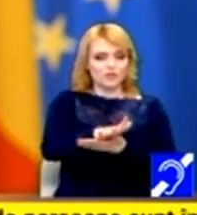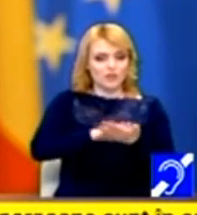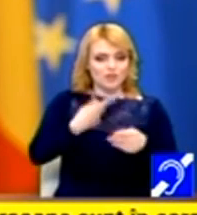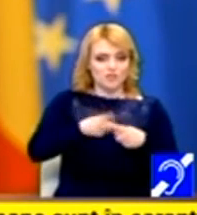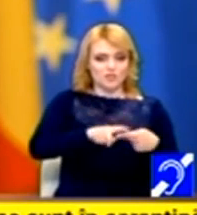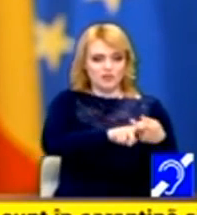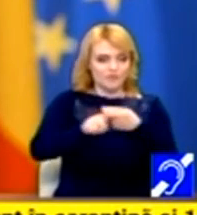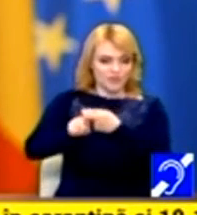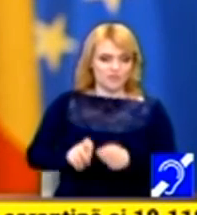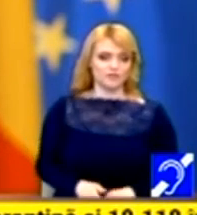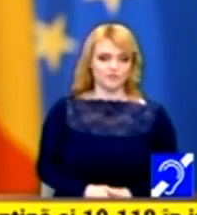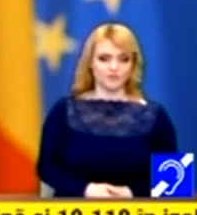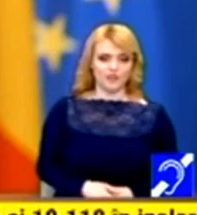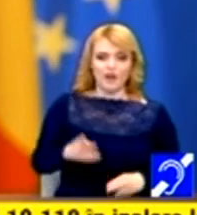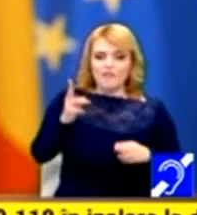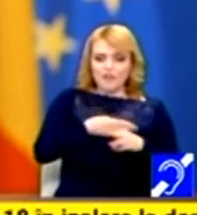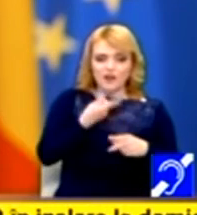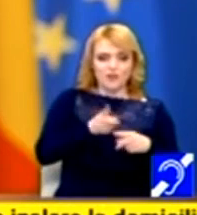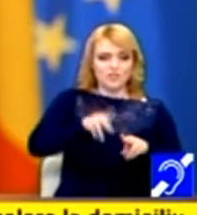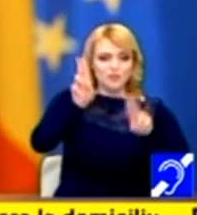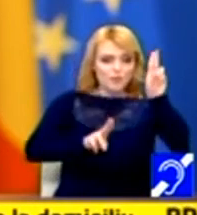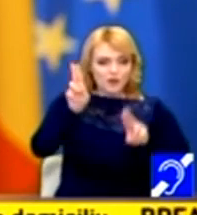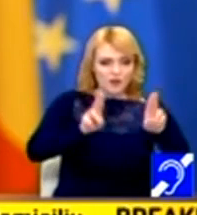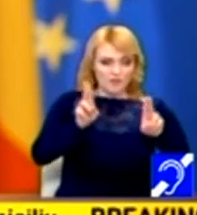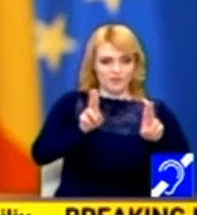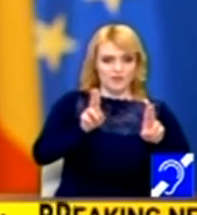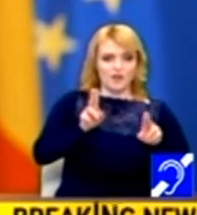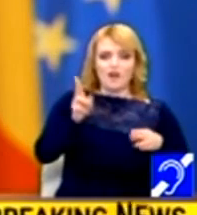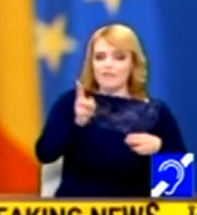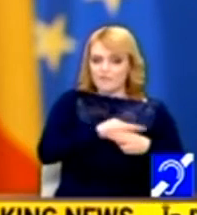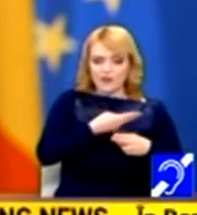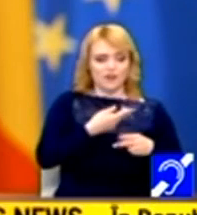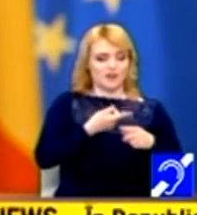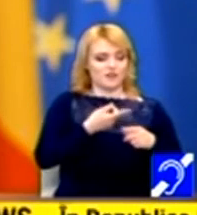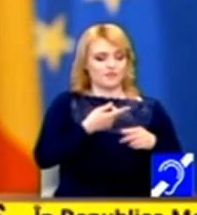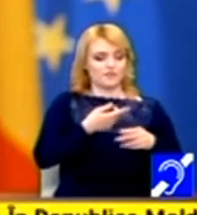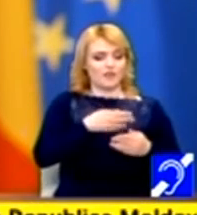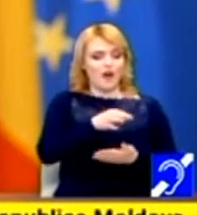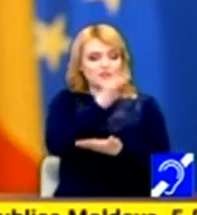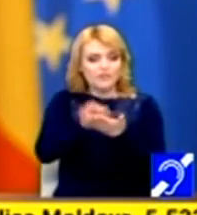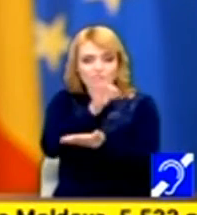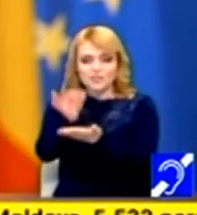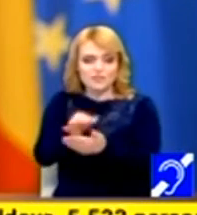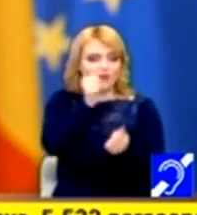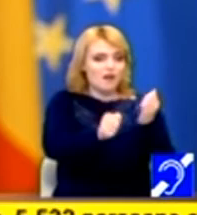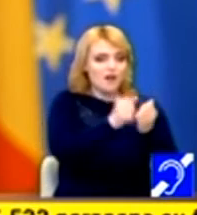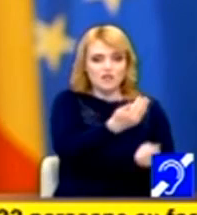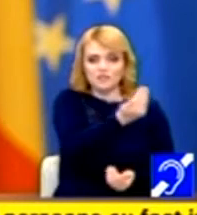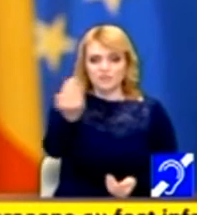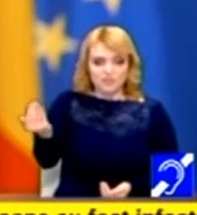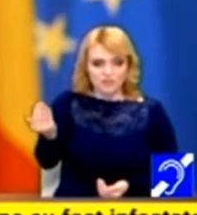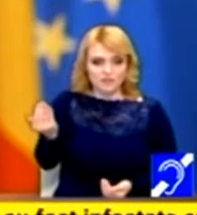epidemia. Fără aceste măsuri și reguli, fără responsabilitatea fiecăruia dintre